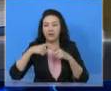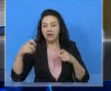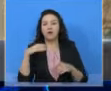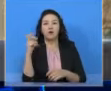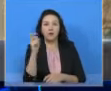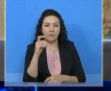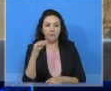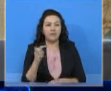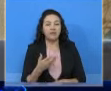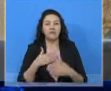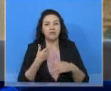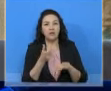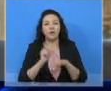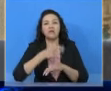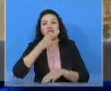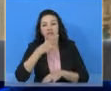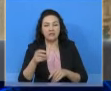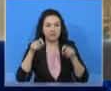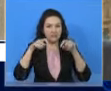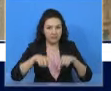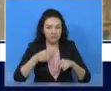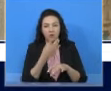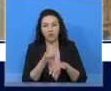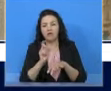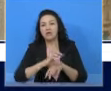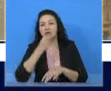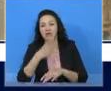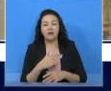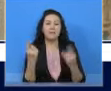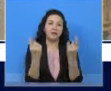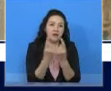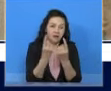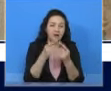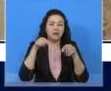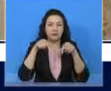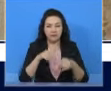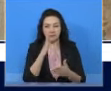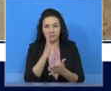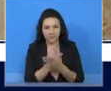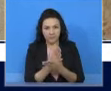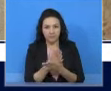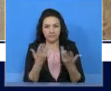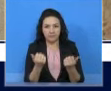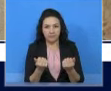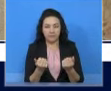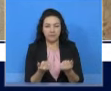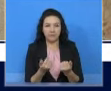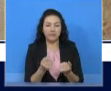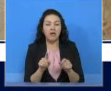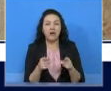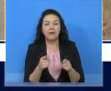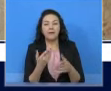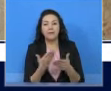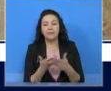Хабды. Мне очень нравится здесь, очень хорошо. Здесь мои сверстники в основном. Да. Почему? Потому